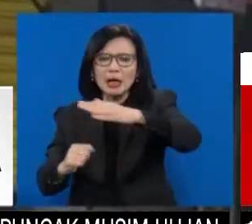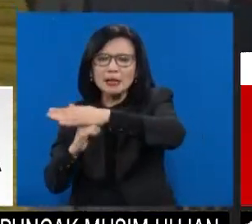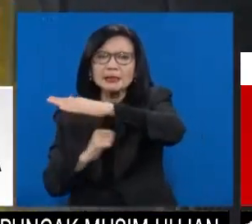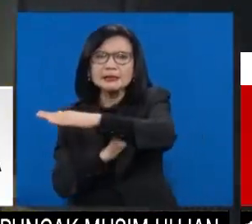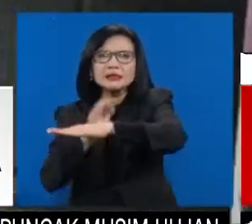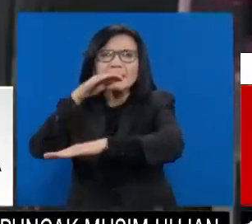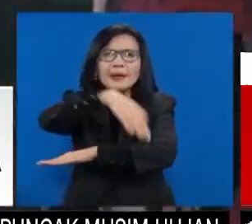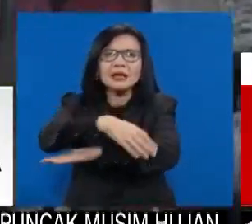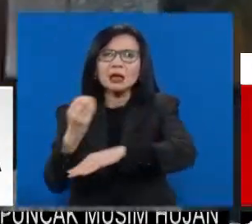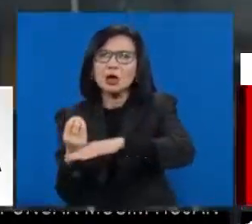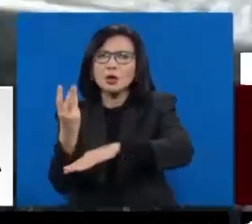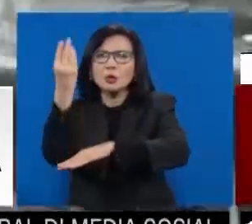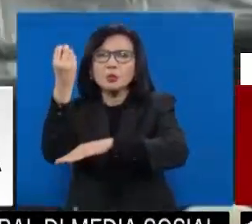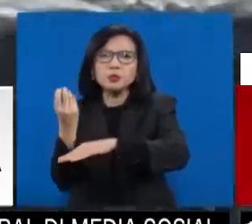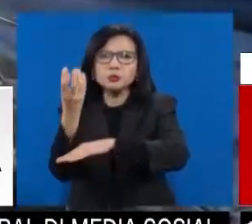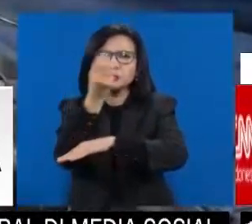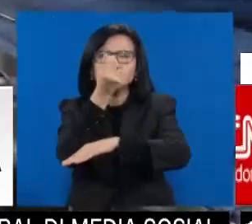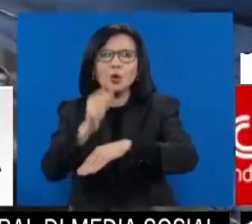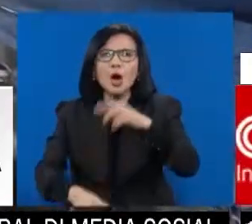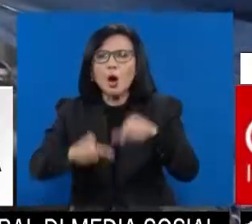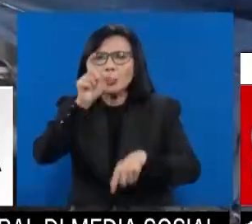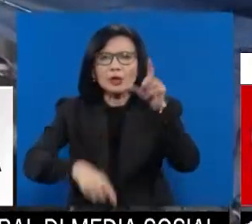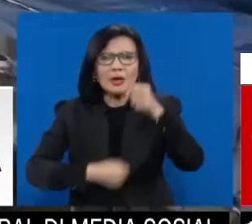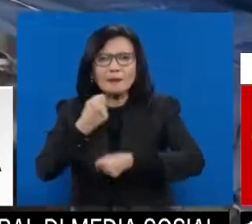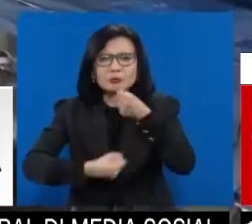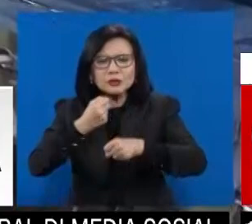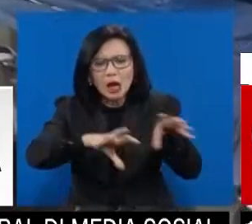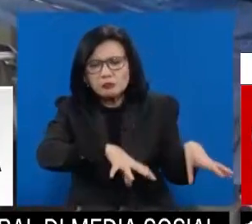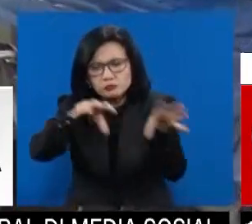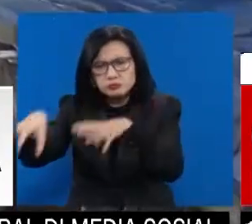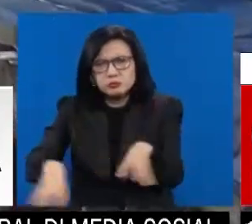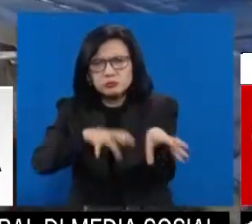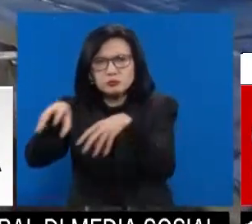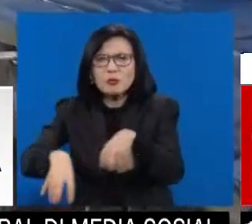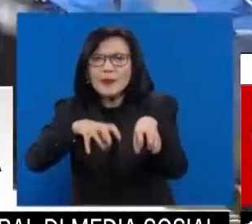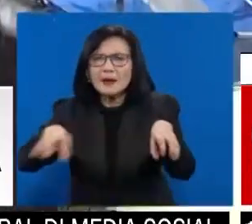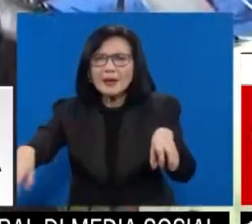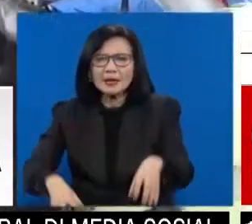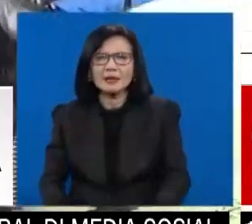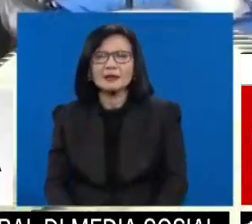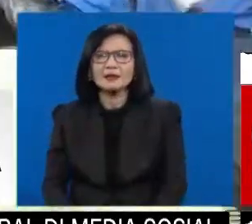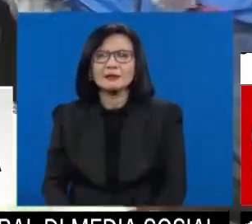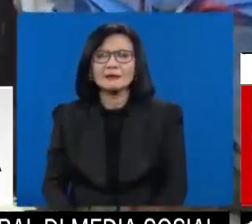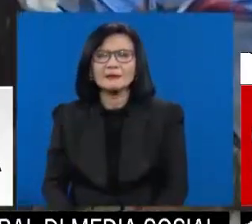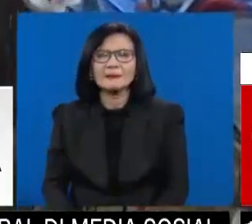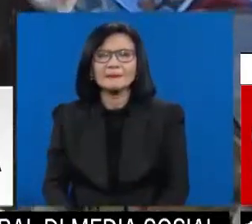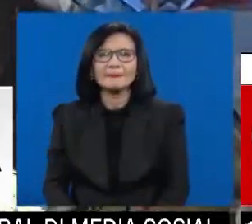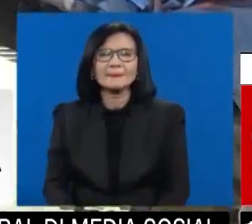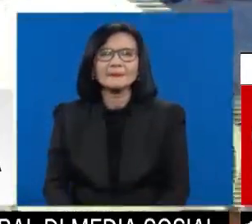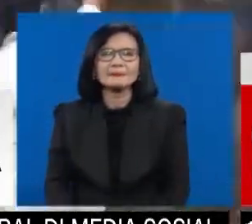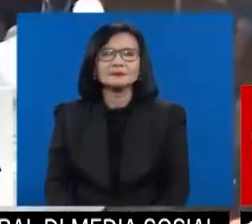layang Pasar Pagi SMK. Sejumlah pedagang berusaha mengevakuasi barang-barang dagangannya agar tidak dilahap si jago